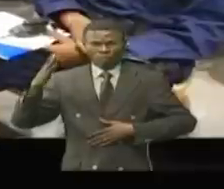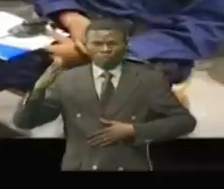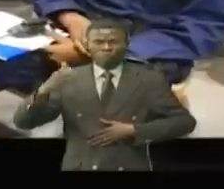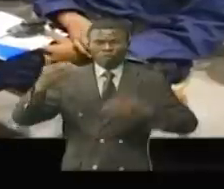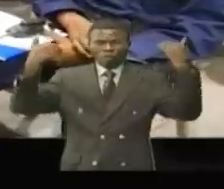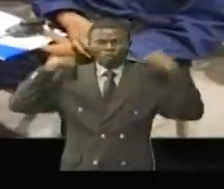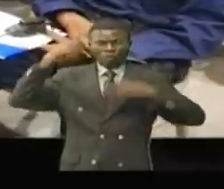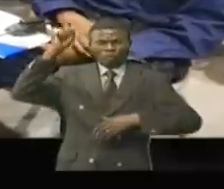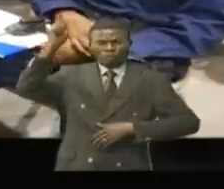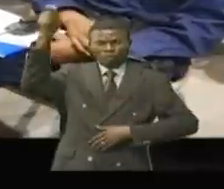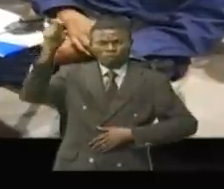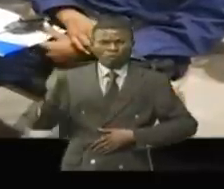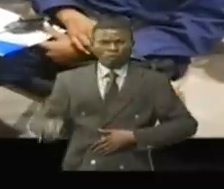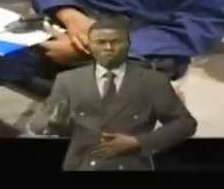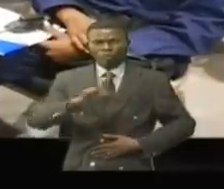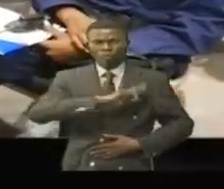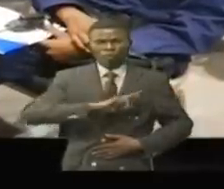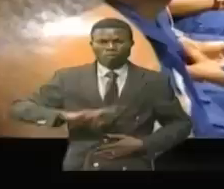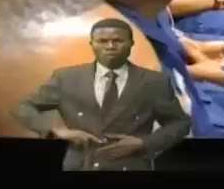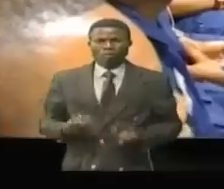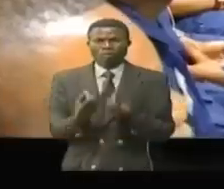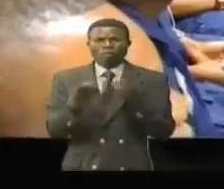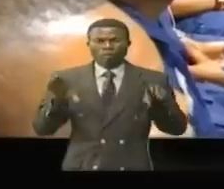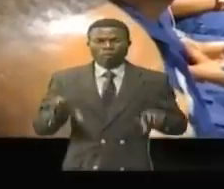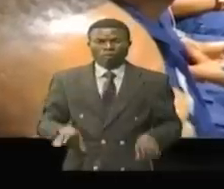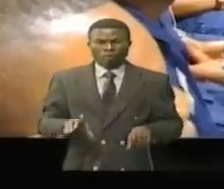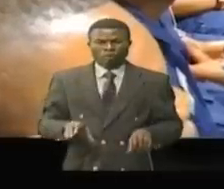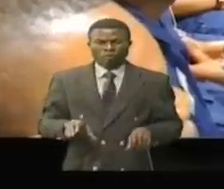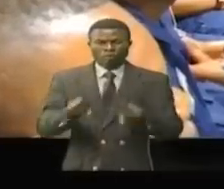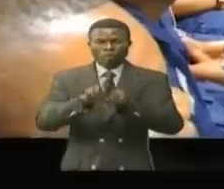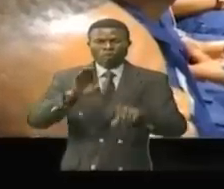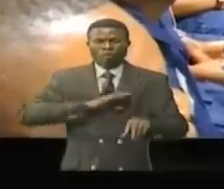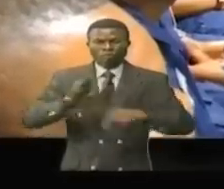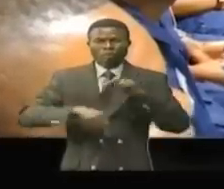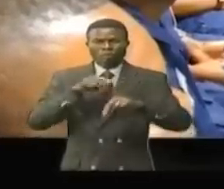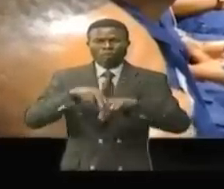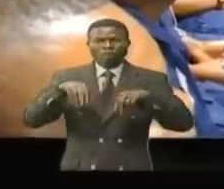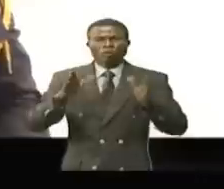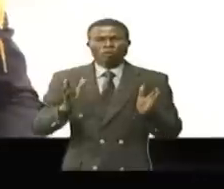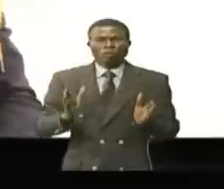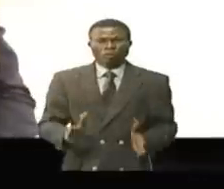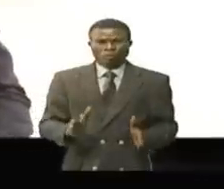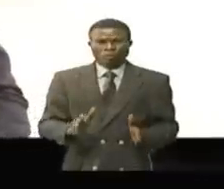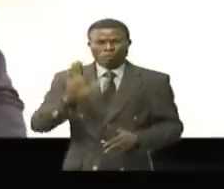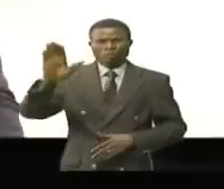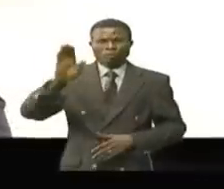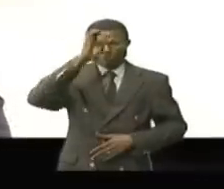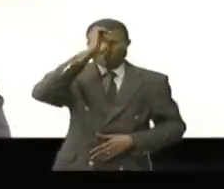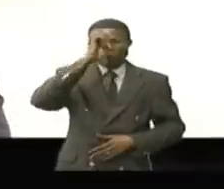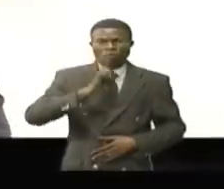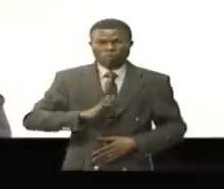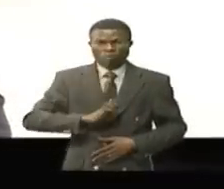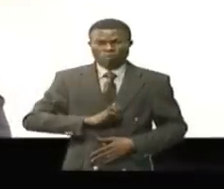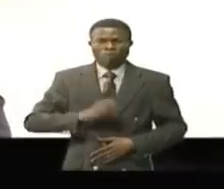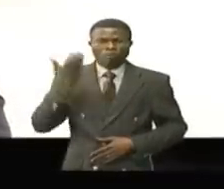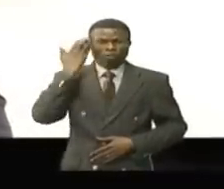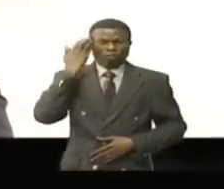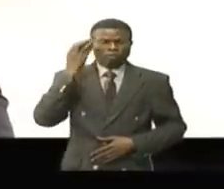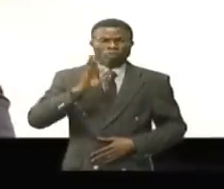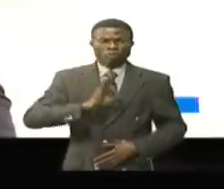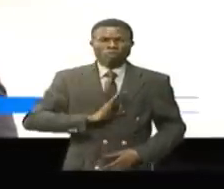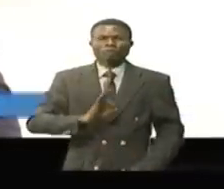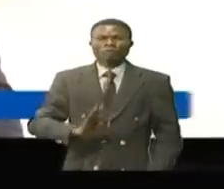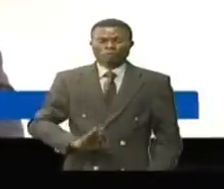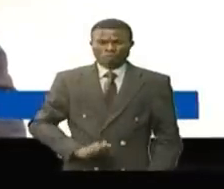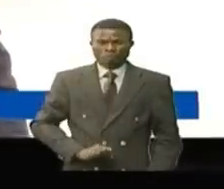des forces armées de la République démocratique du Congo et de la police nationale congolaise, son Excellence, M. Félix-Antoine